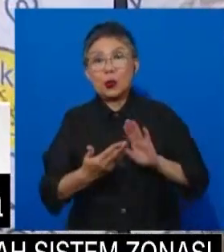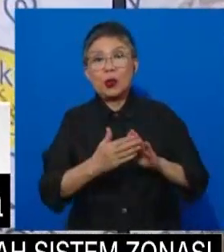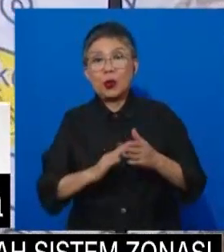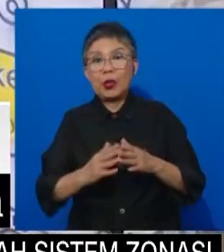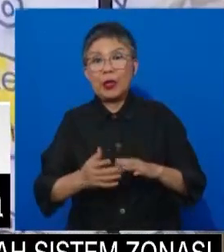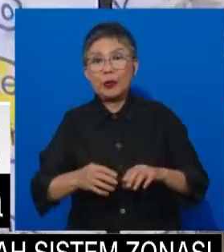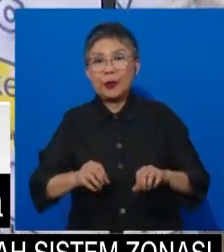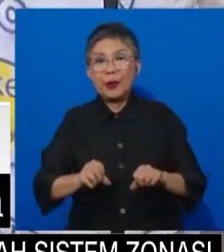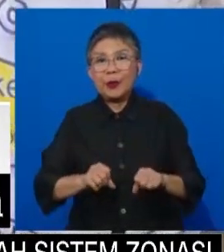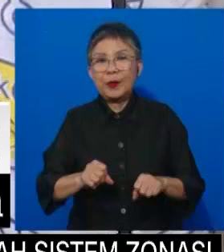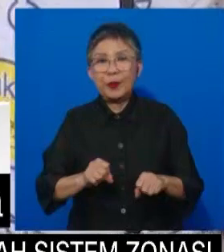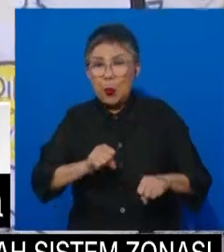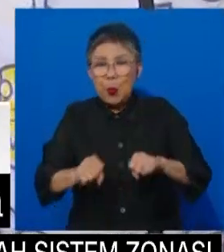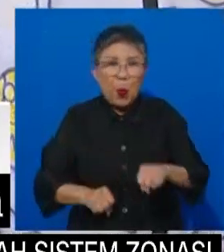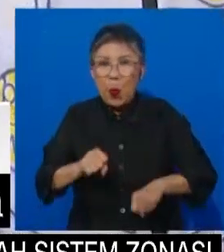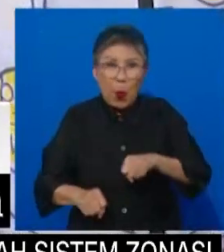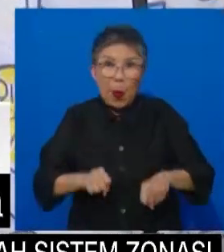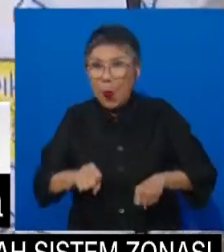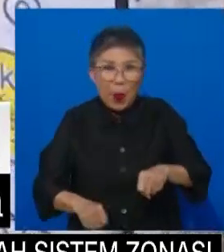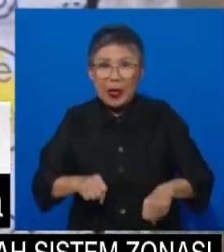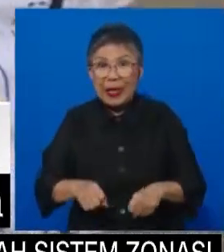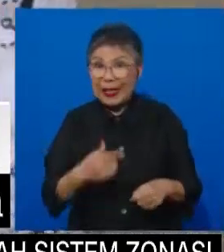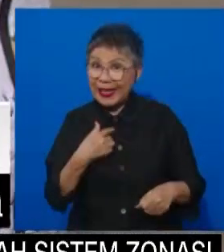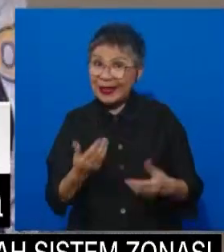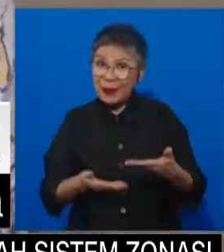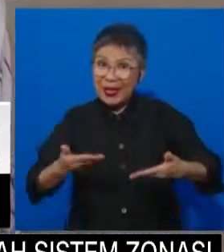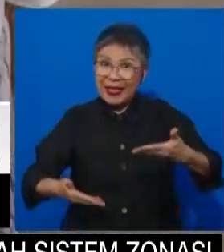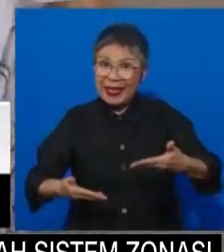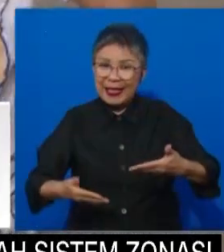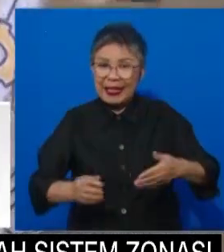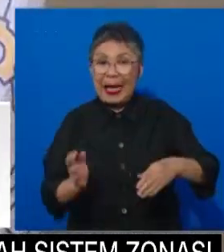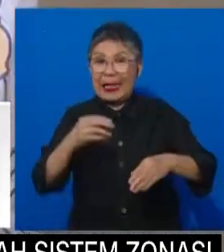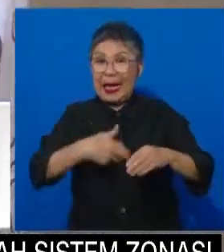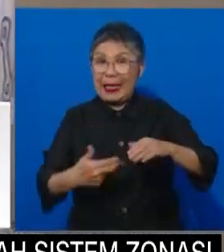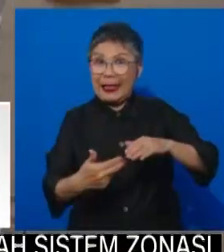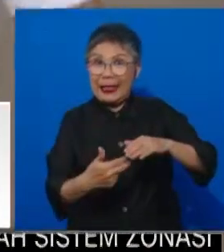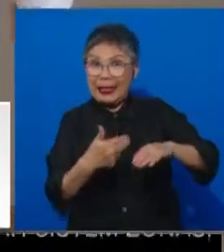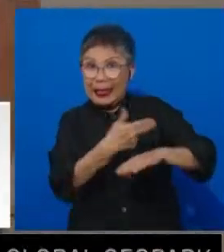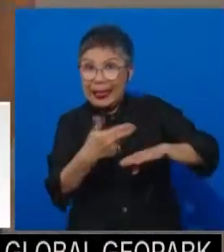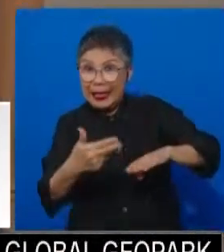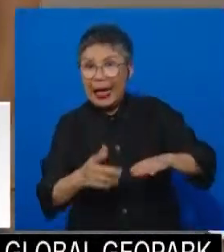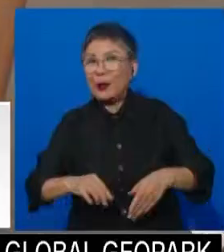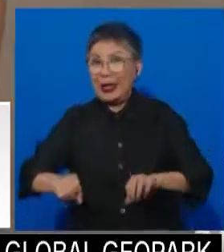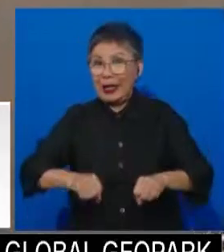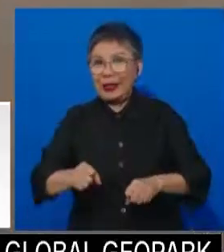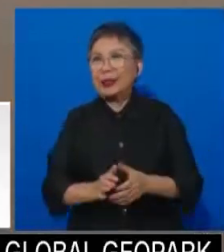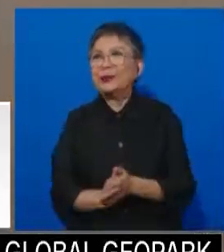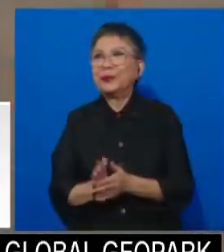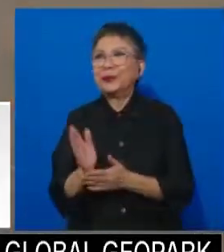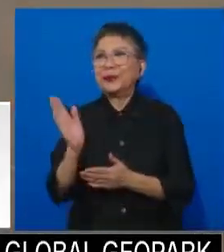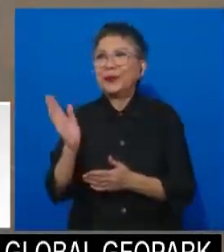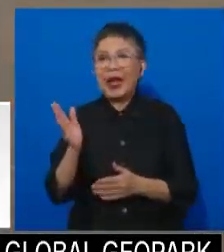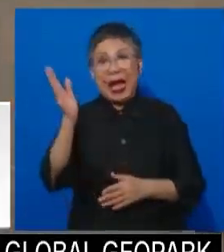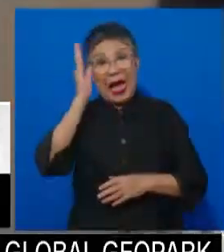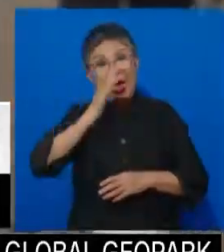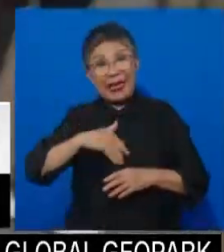moda lain atau dengan full goes misalnya, tadi karena kita juga membandingkan ya, dengan teman-teman yang menggunakan sepeda road bike nih. Gimana yang, Om? Yang asik hari ini